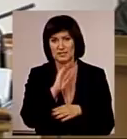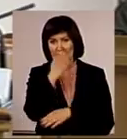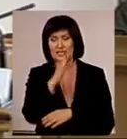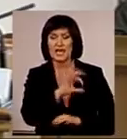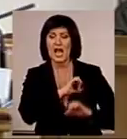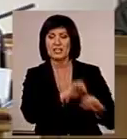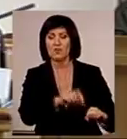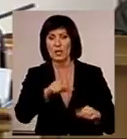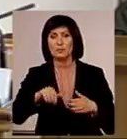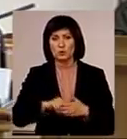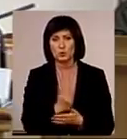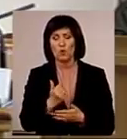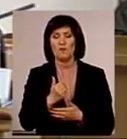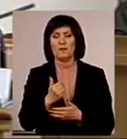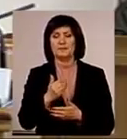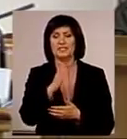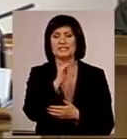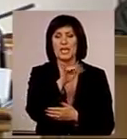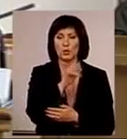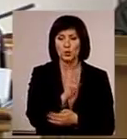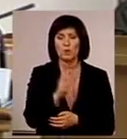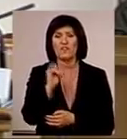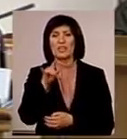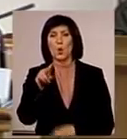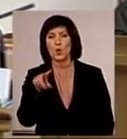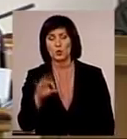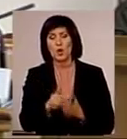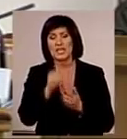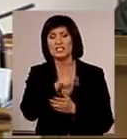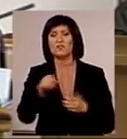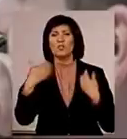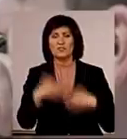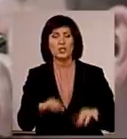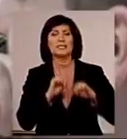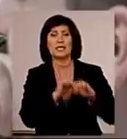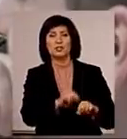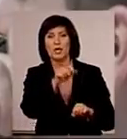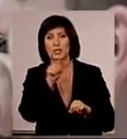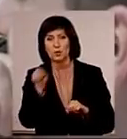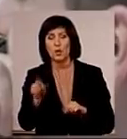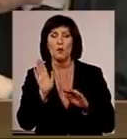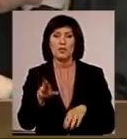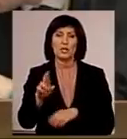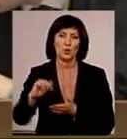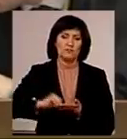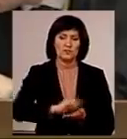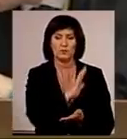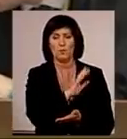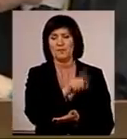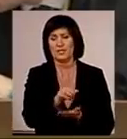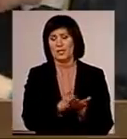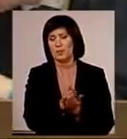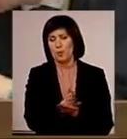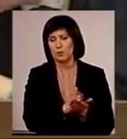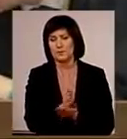адвокатами Януковича знову стали Віктор Сердюк та Ігор Федоренко. Раніше вони вже захищали його, однак потім Янукович відмовився від їхніх